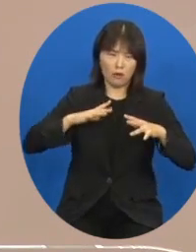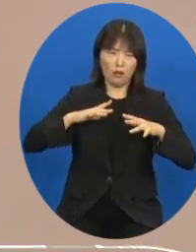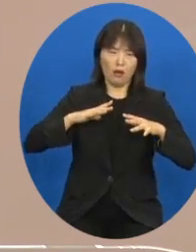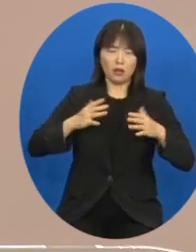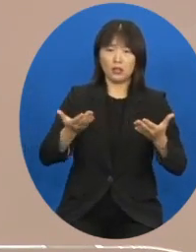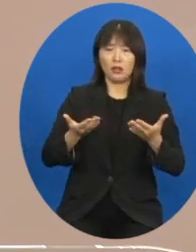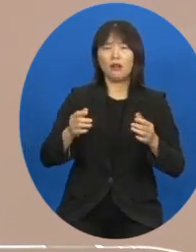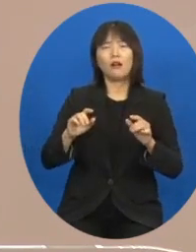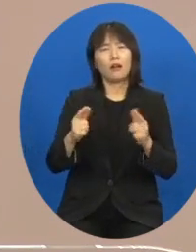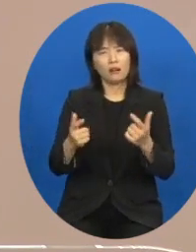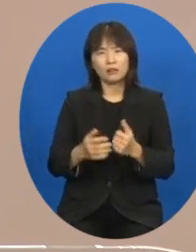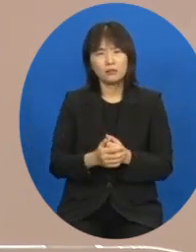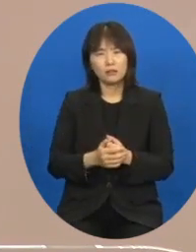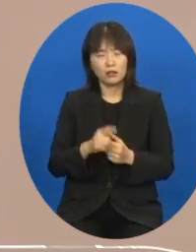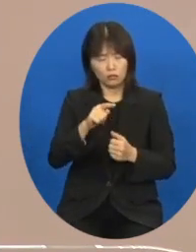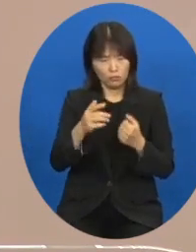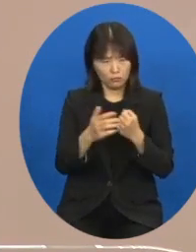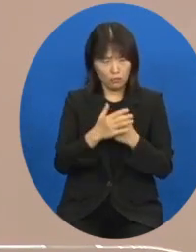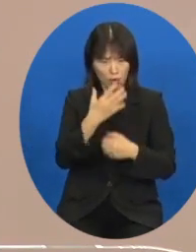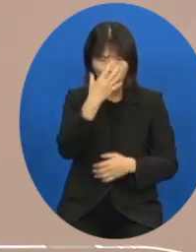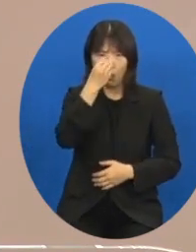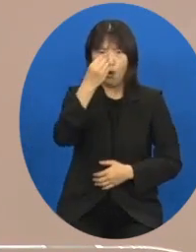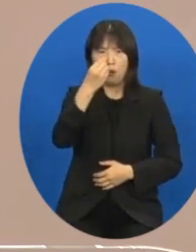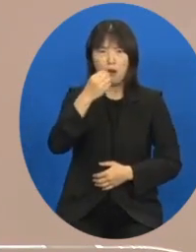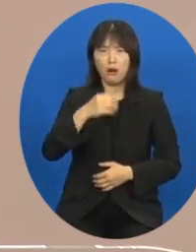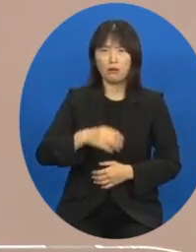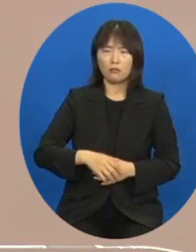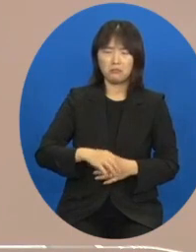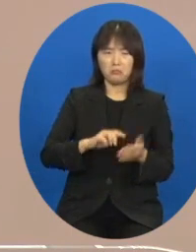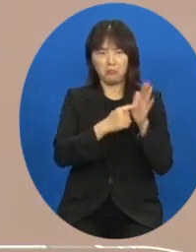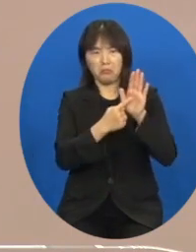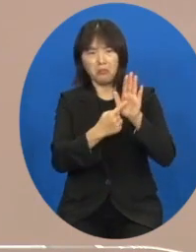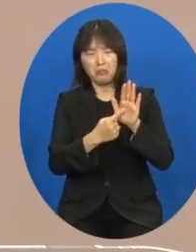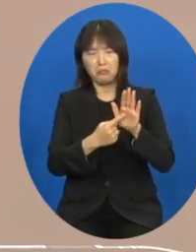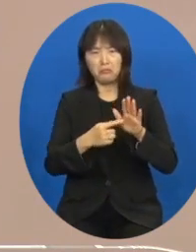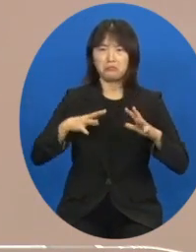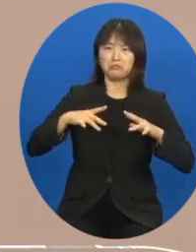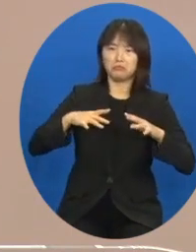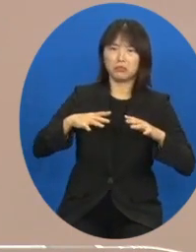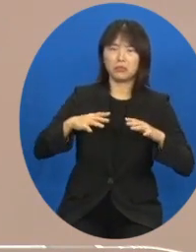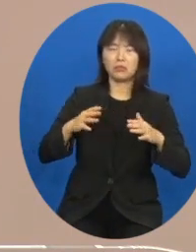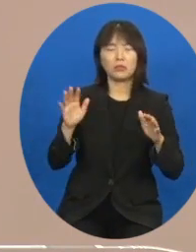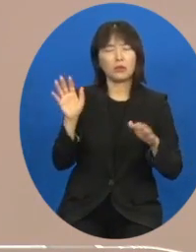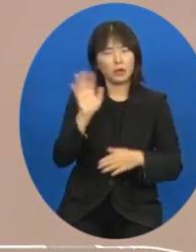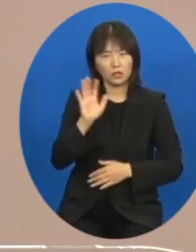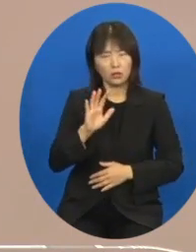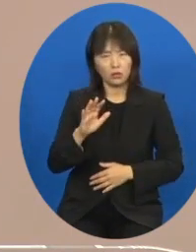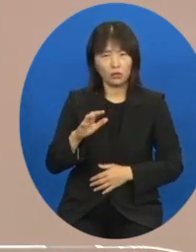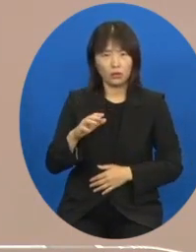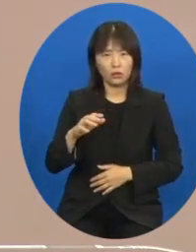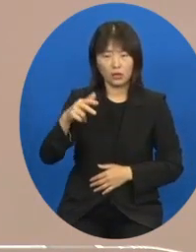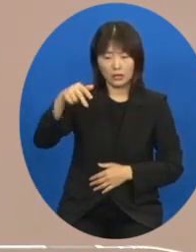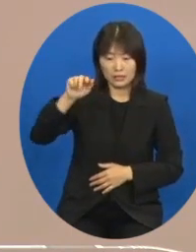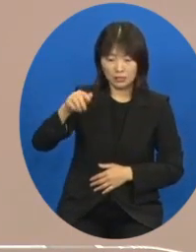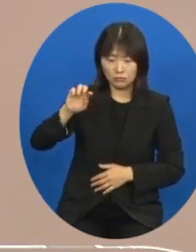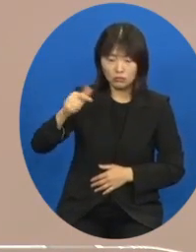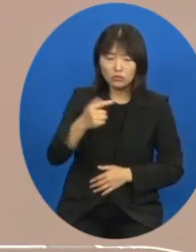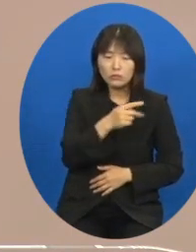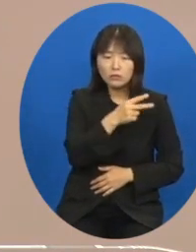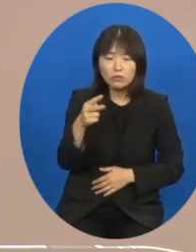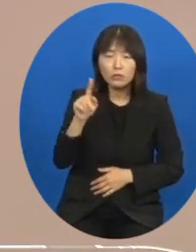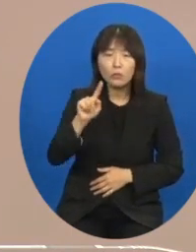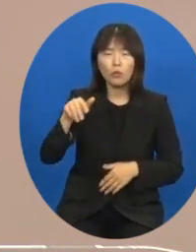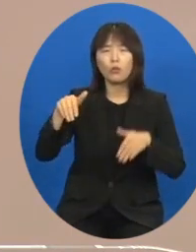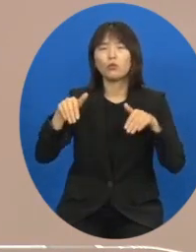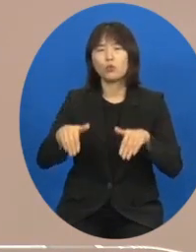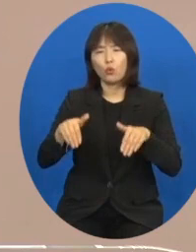아닙니다. 그것 때문에 교만할 것도 아니고, 내세울 것도 아니고, 직분은 전적으로 종인 거지.